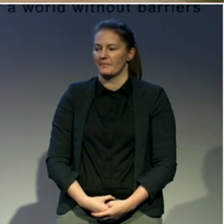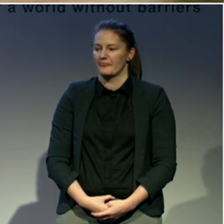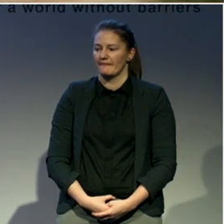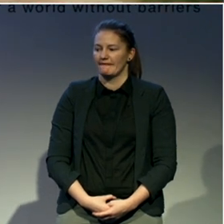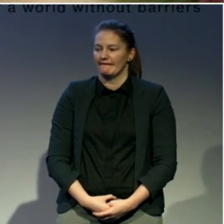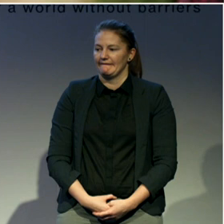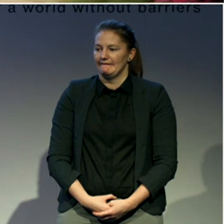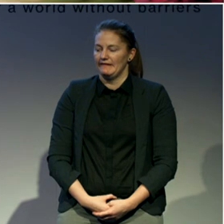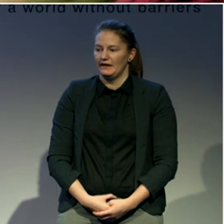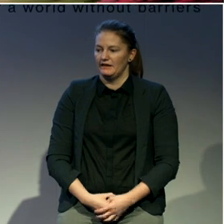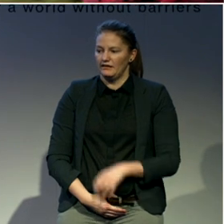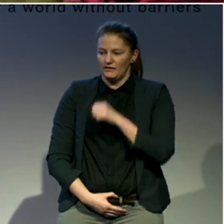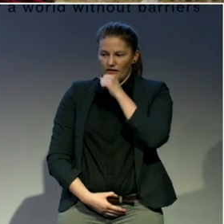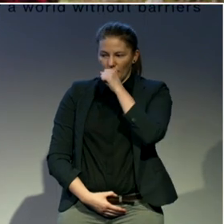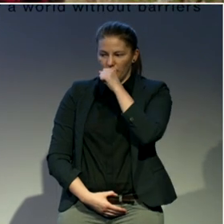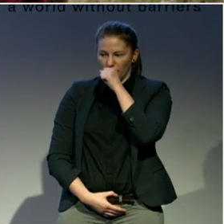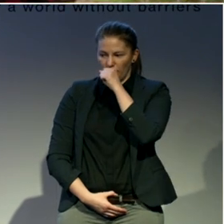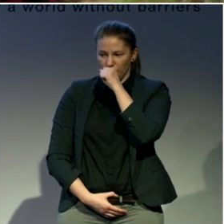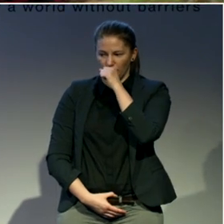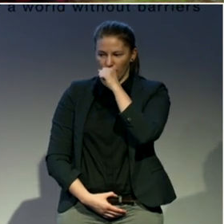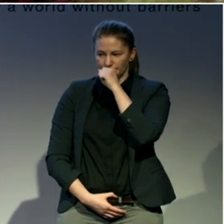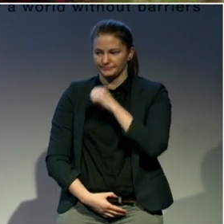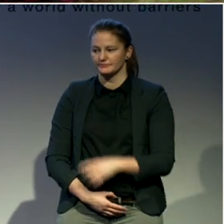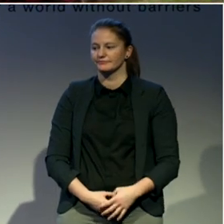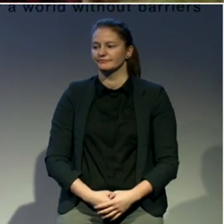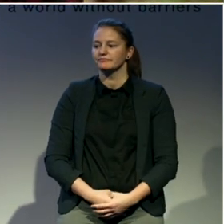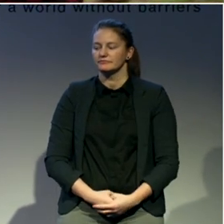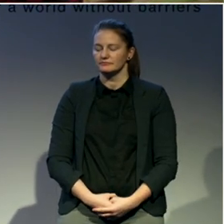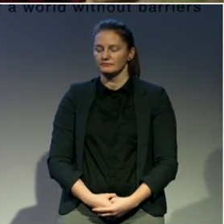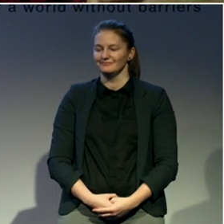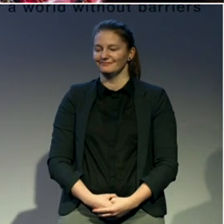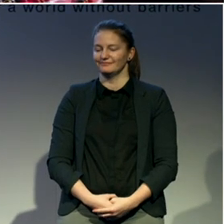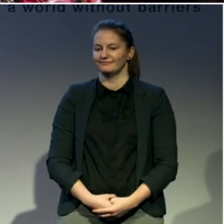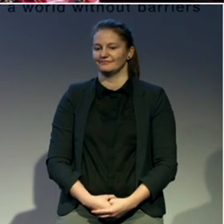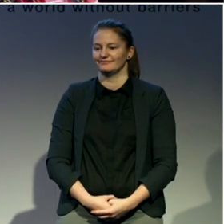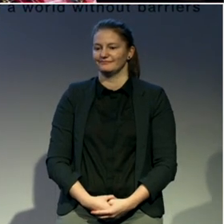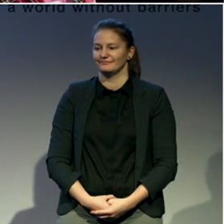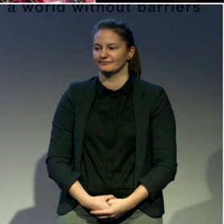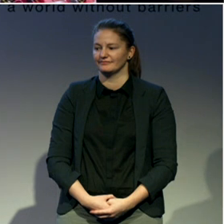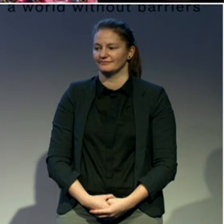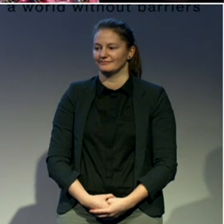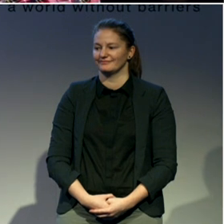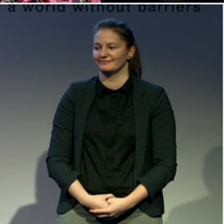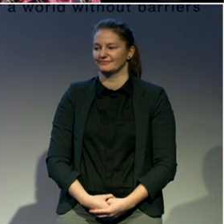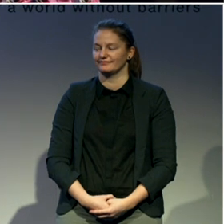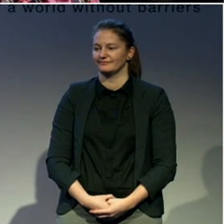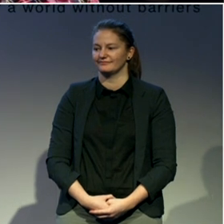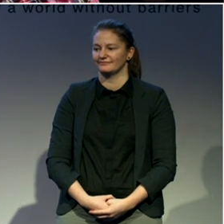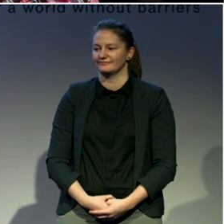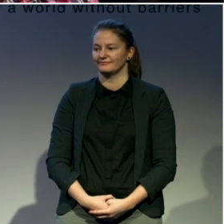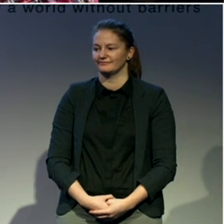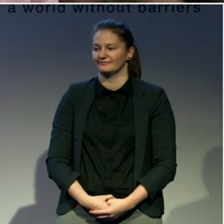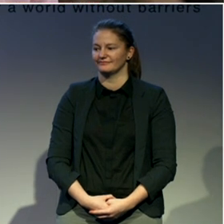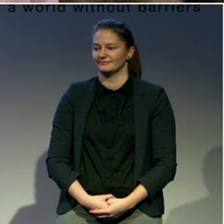אם זה רגשות, בין אם זה שערות רגשות, ללכת עם זה ולהבין שיהיה בסדר. הסיפור של יובל הוא סיפור הצלחה, ואני גאה לקחת בו